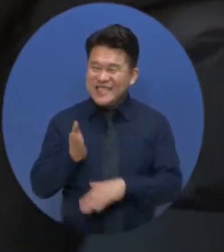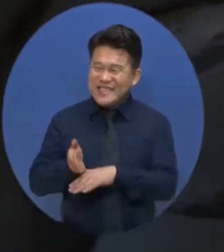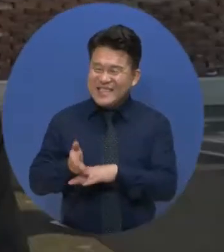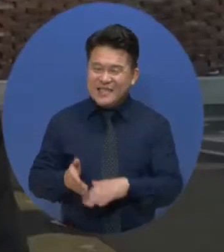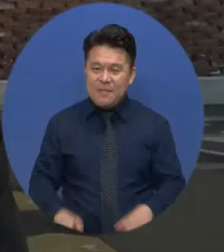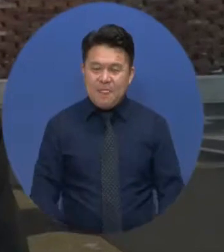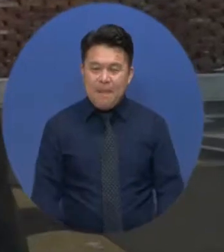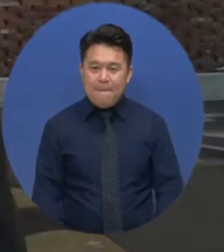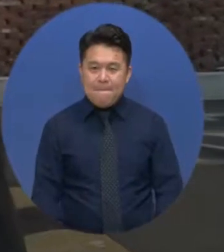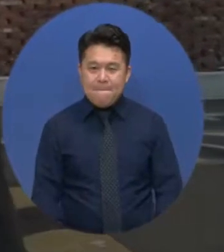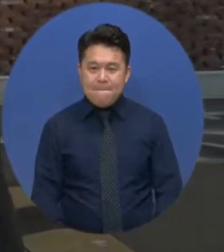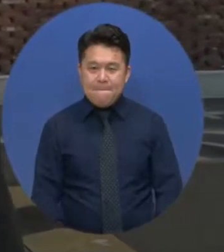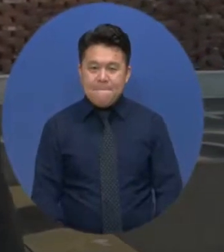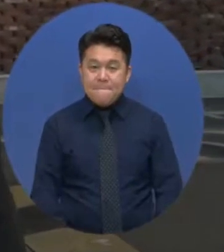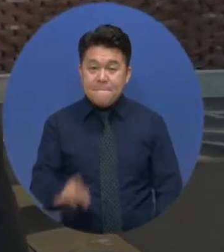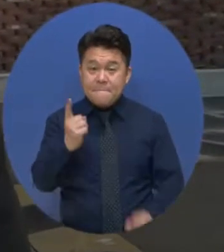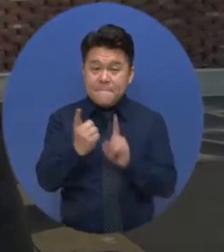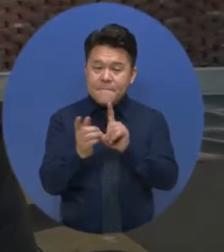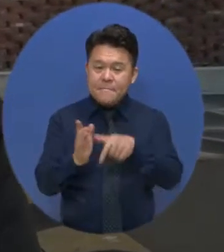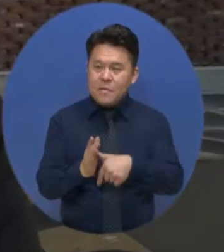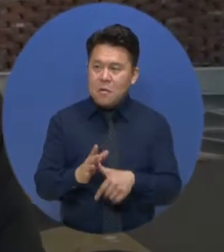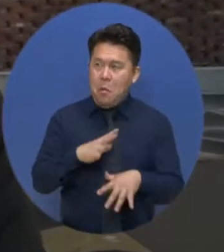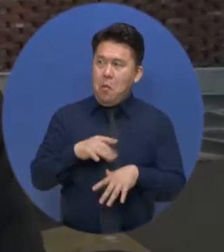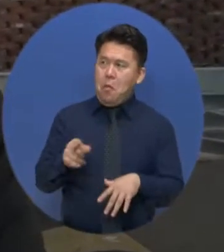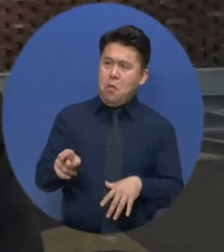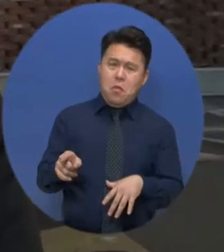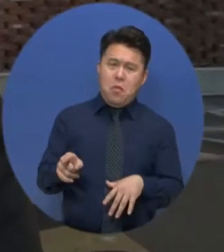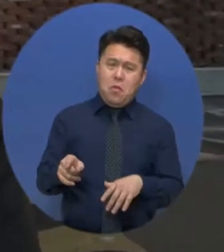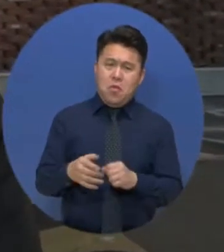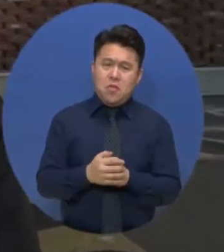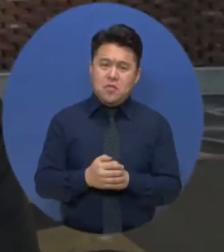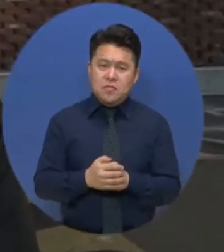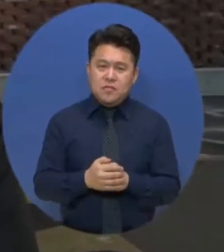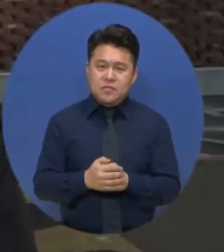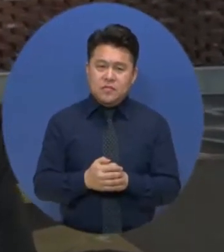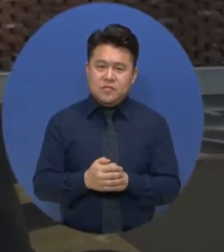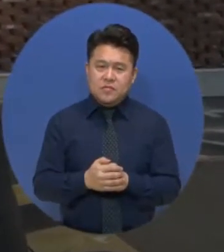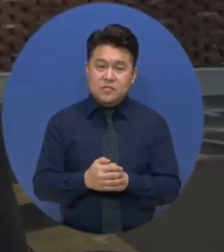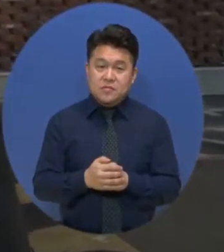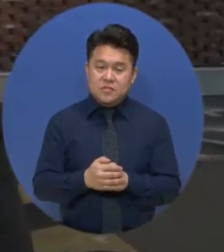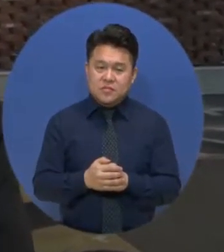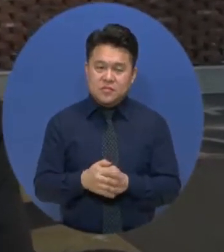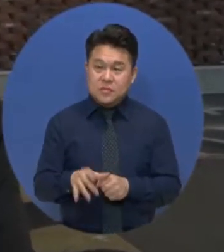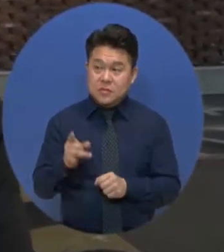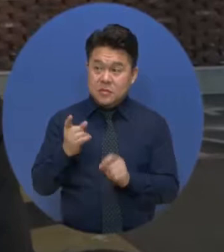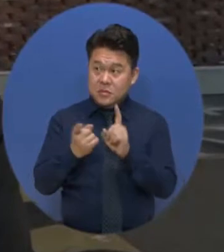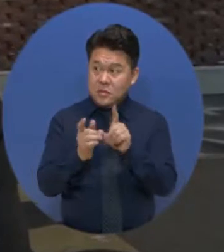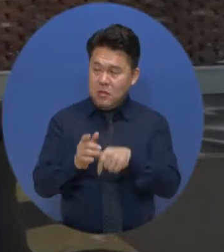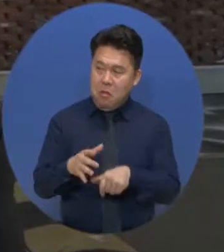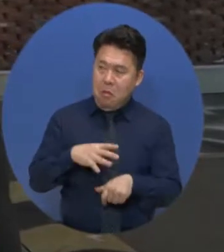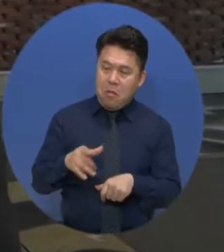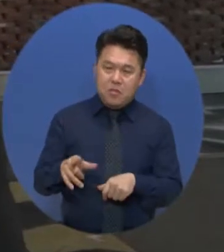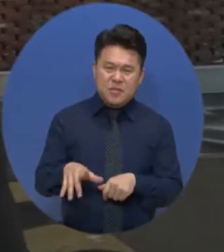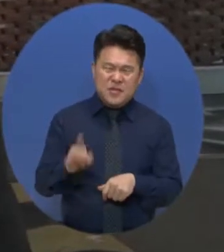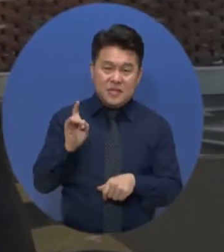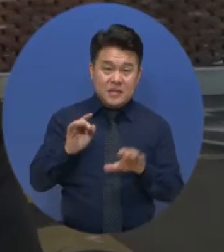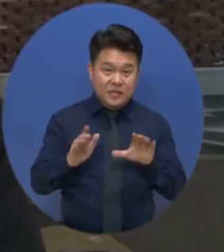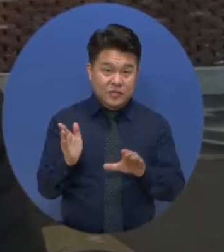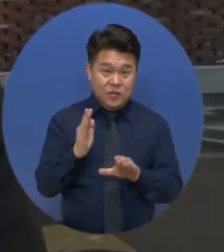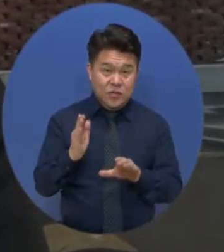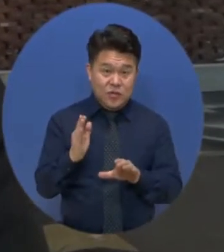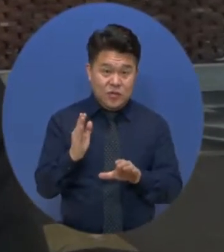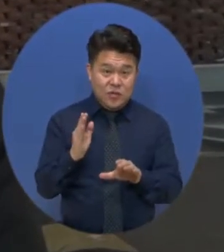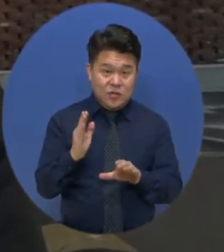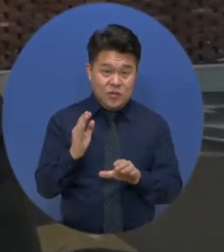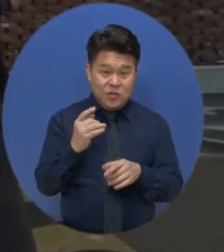감사합니다. 네. 그러니까 맨 처음에 봤을 때는 정말 놀라웠어요. 맨 처음에 그때는 사실 뭐 이런